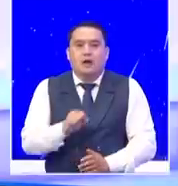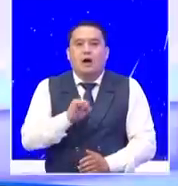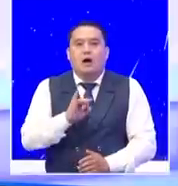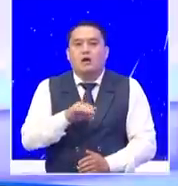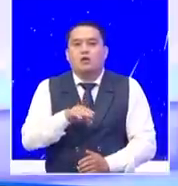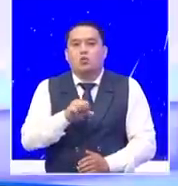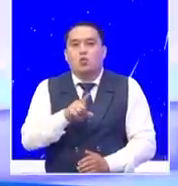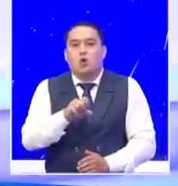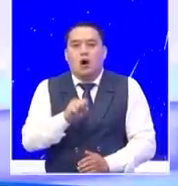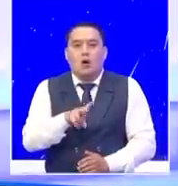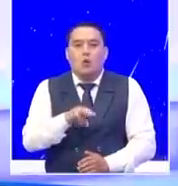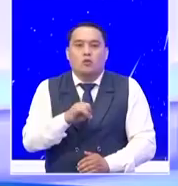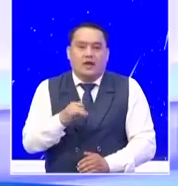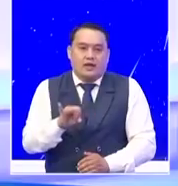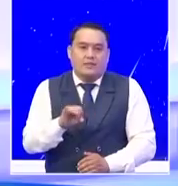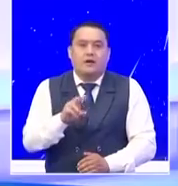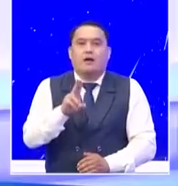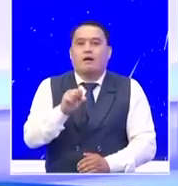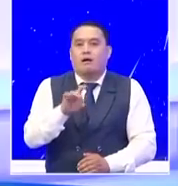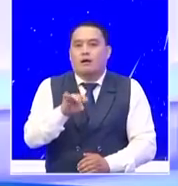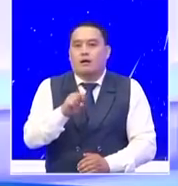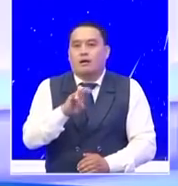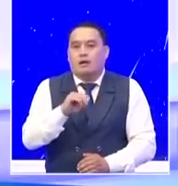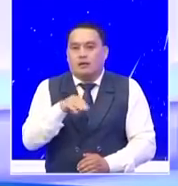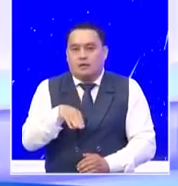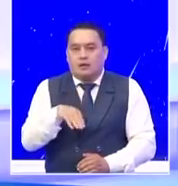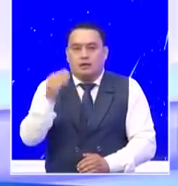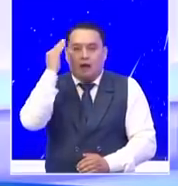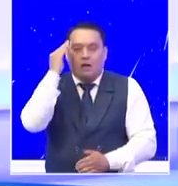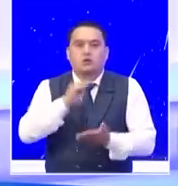Айтуға оңай, а позднее қарекет. Авторские передачи талантливого